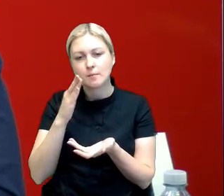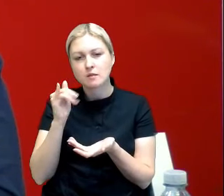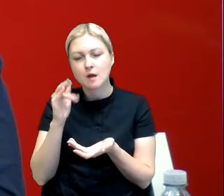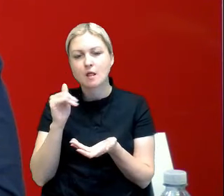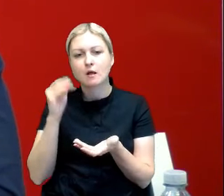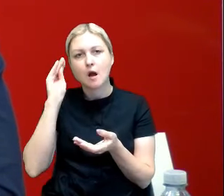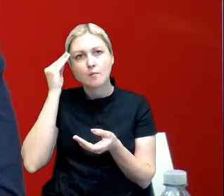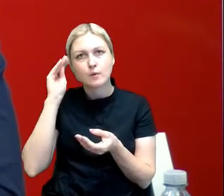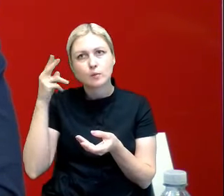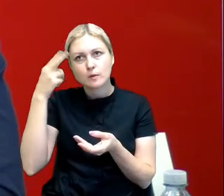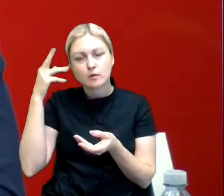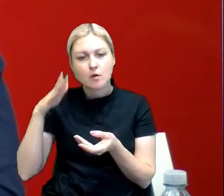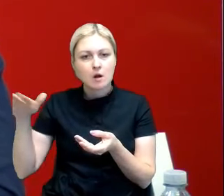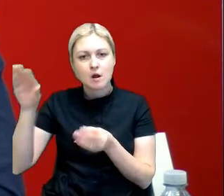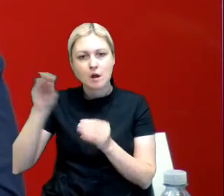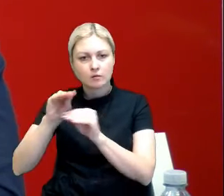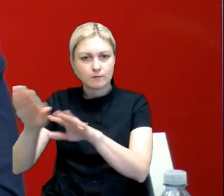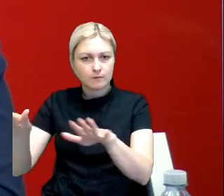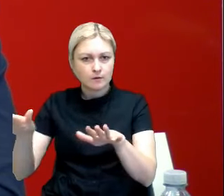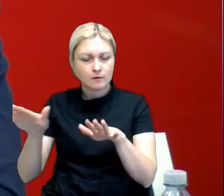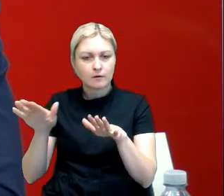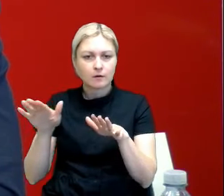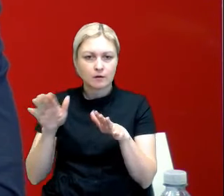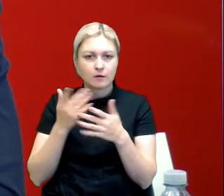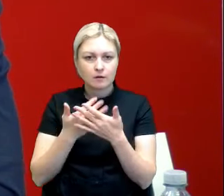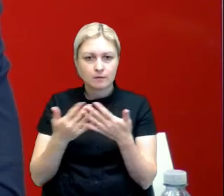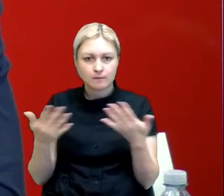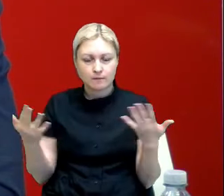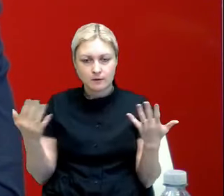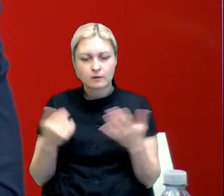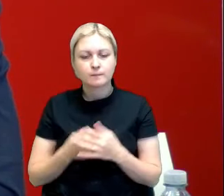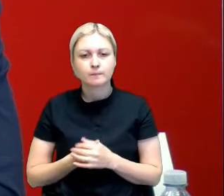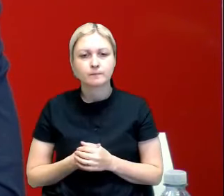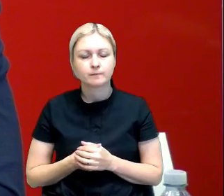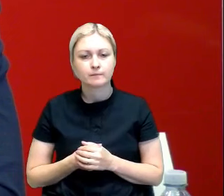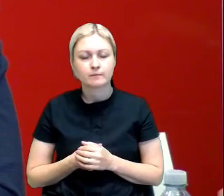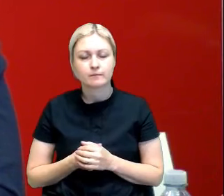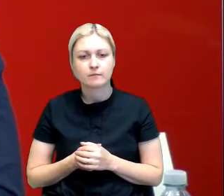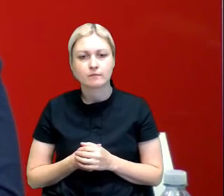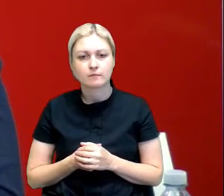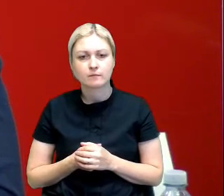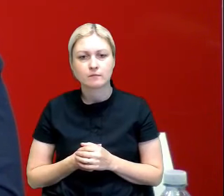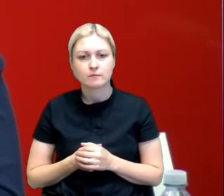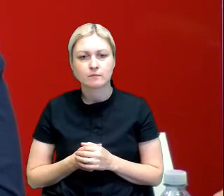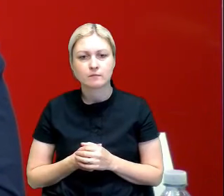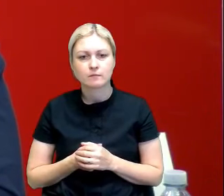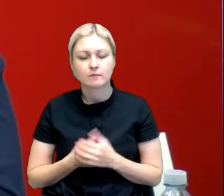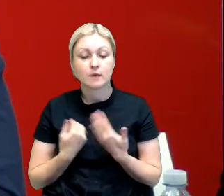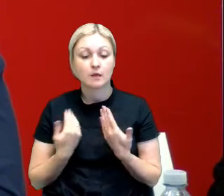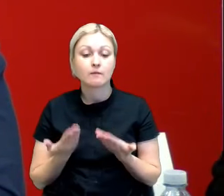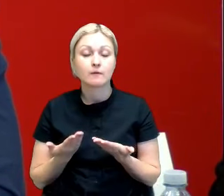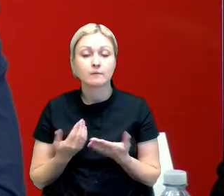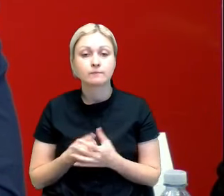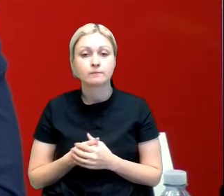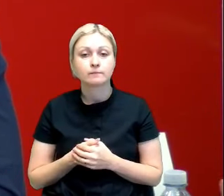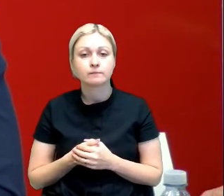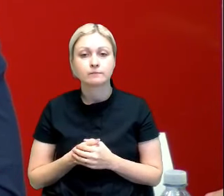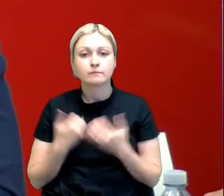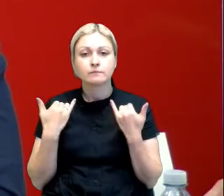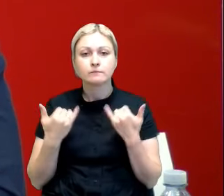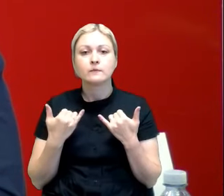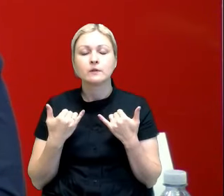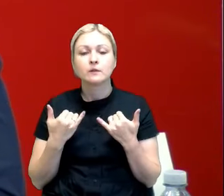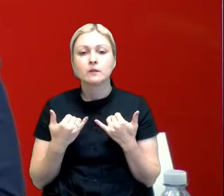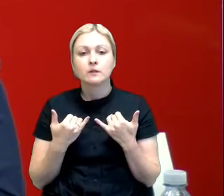visą lietuvą alternatyviais tiekimo šaltiniais tai va tai šiandieną